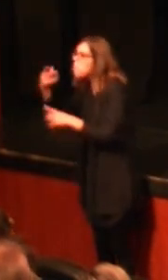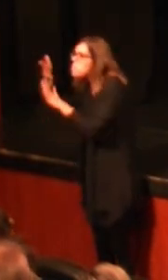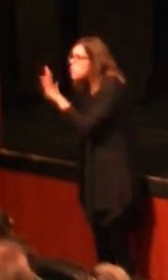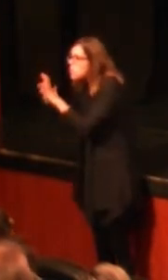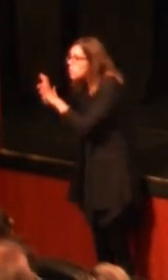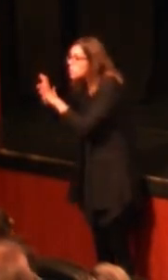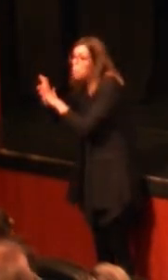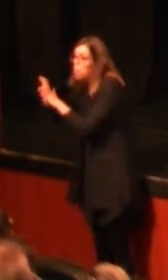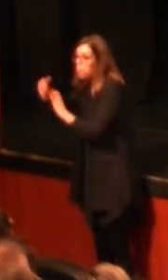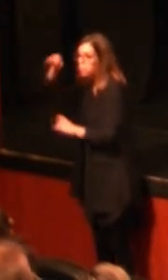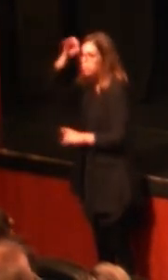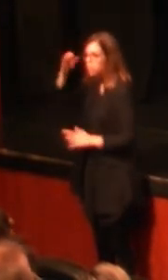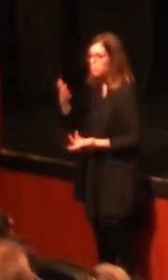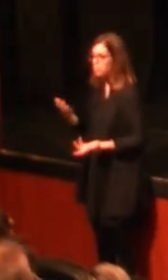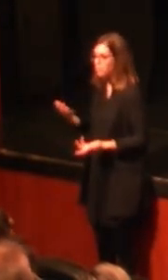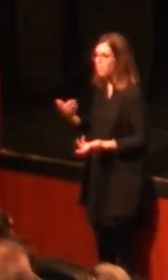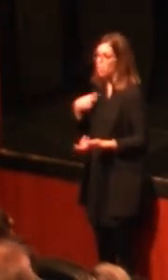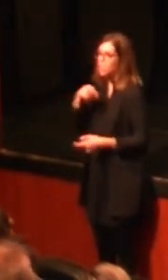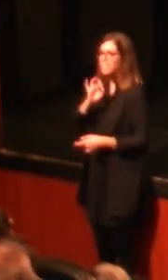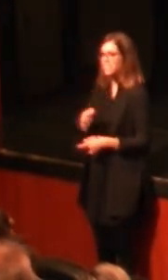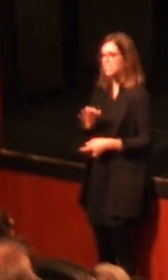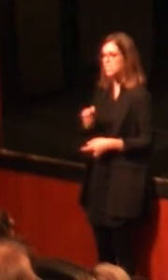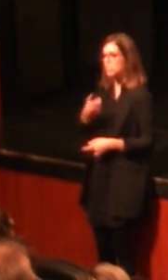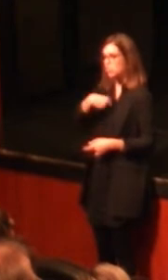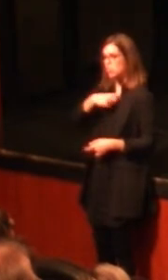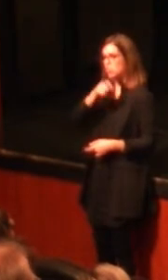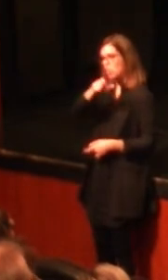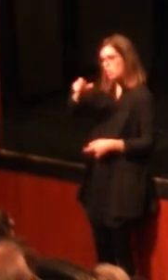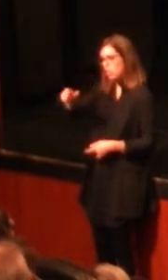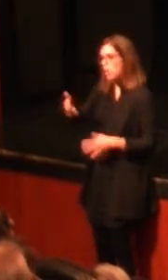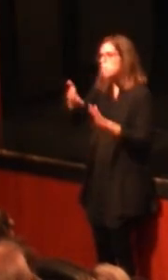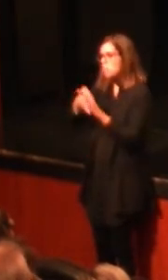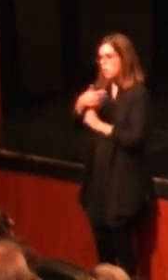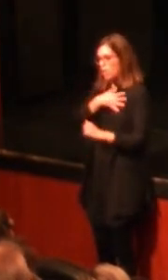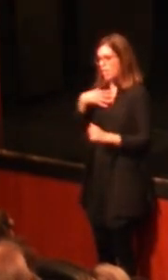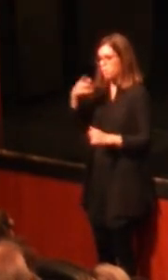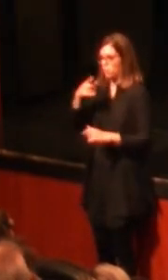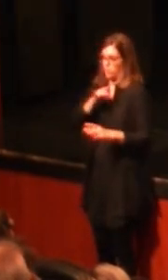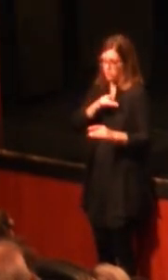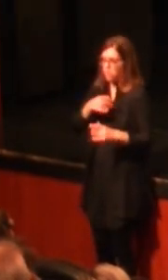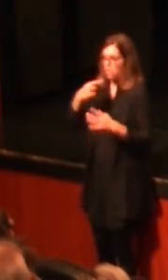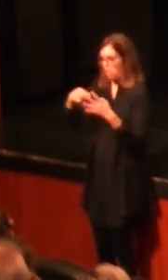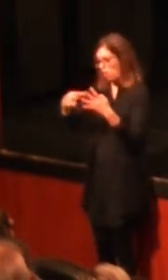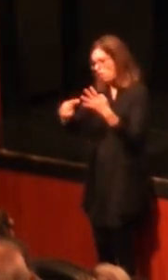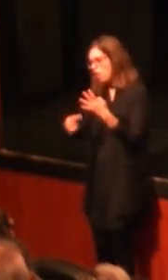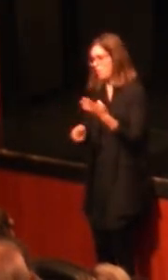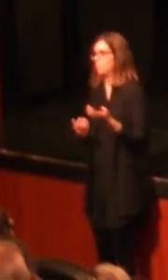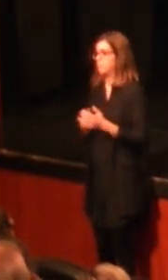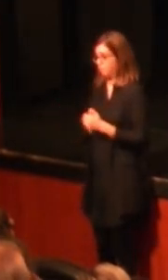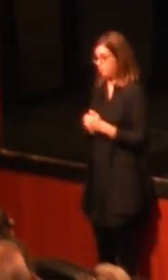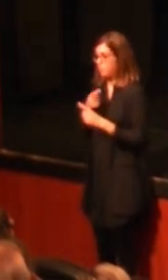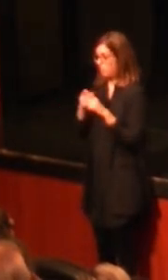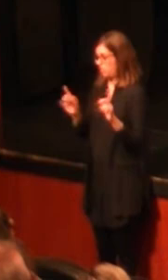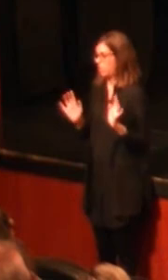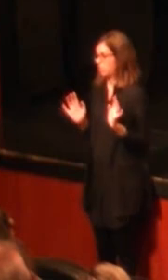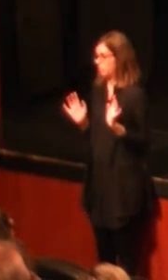sí que és veritat que tenim un avantatge respecte a les empreses mercantils i respecte a empreses ordinàries, que sempre hem sabut el que volíem fer.